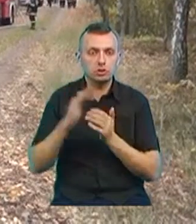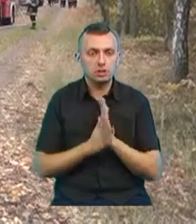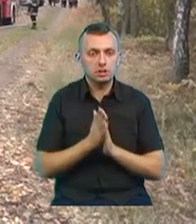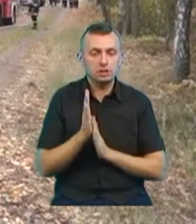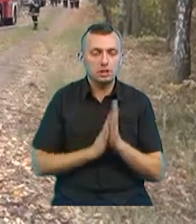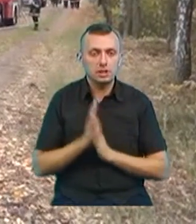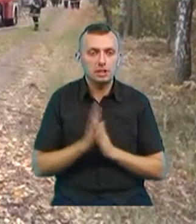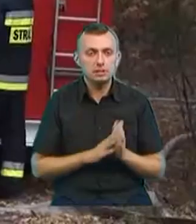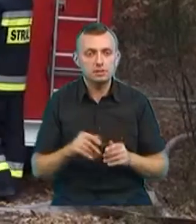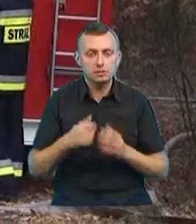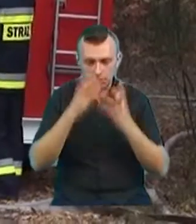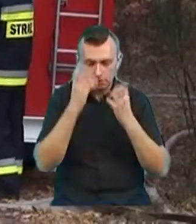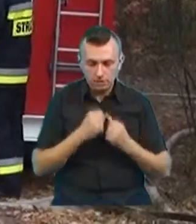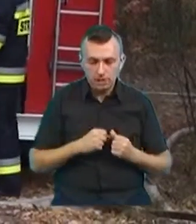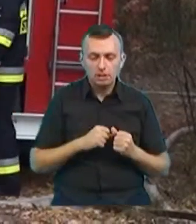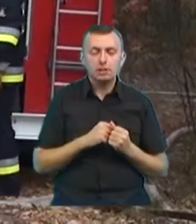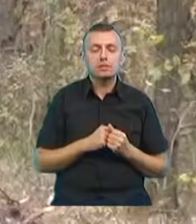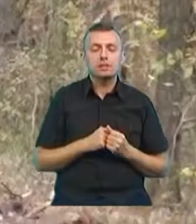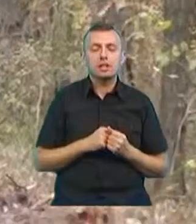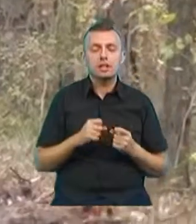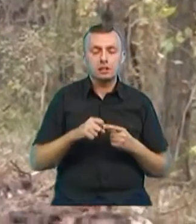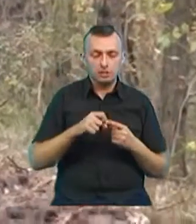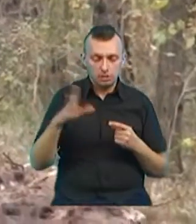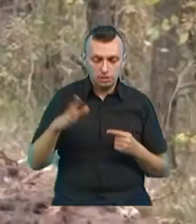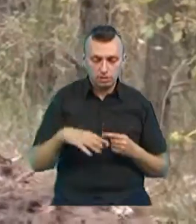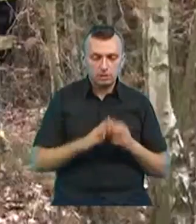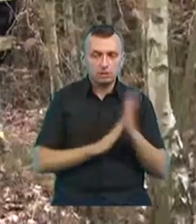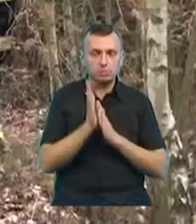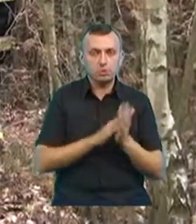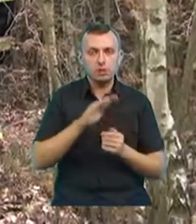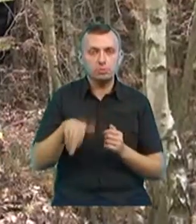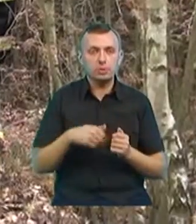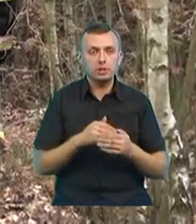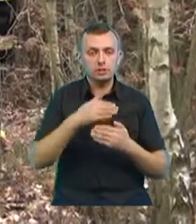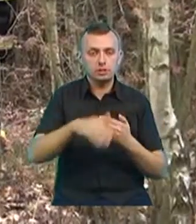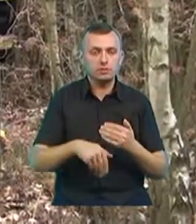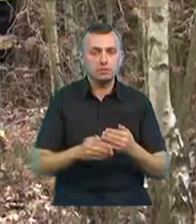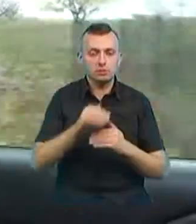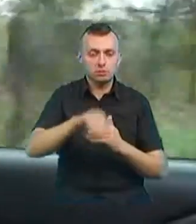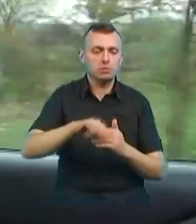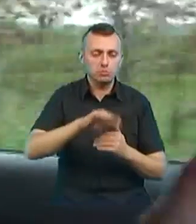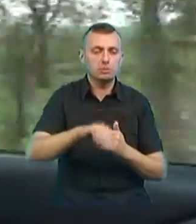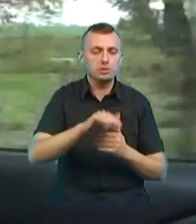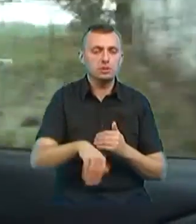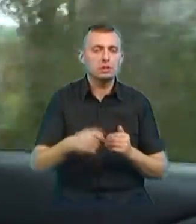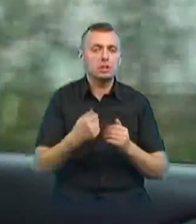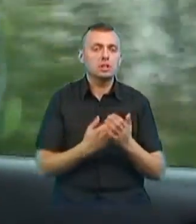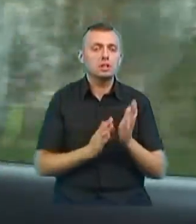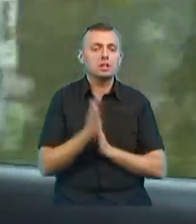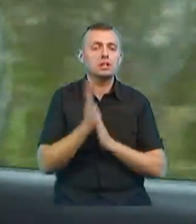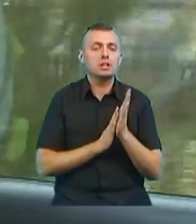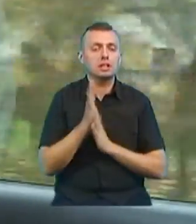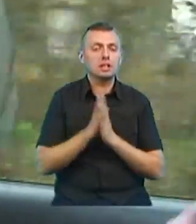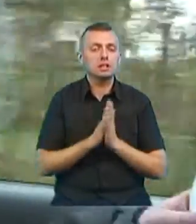już gasi pożar lasu. Zastępy z drugiej strony lasu zabezpieczały miejsce przed ewentualnym rozprzestrzenieniem się pożaru. Z uwagi na to, że ognisko pożaru